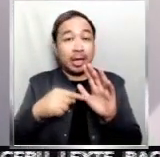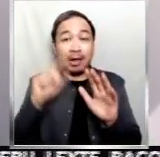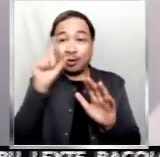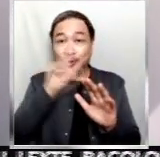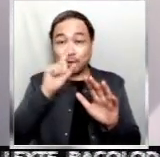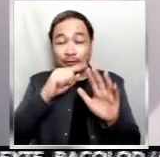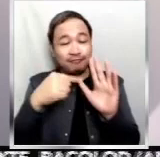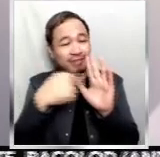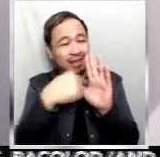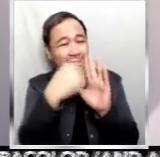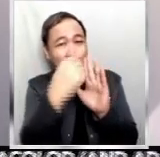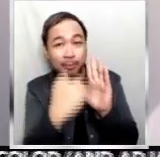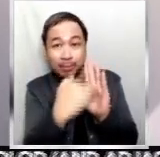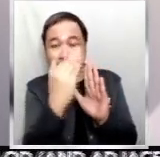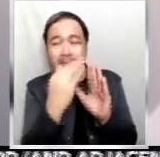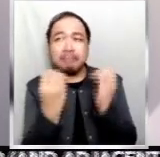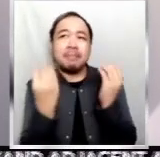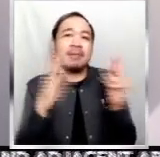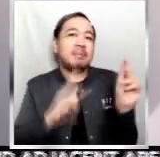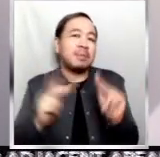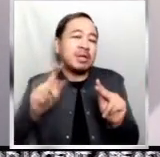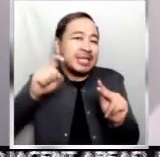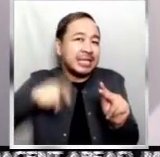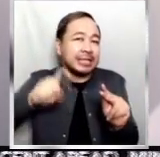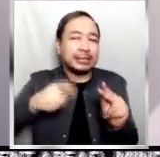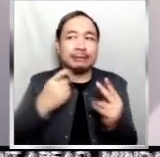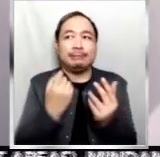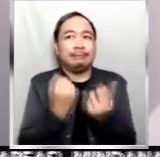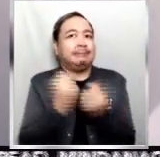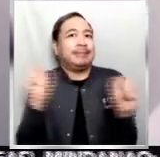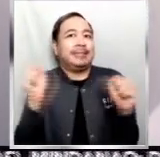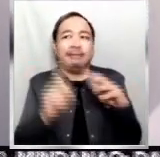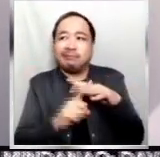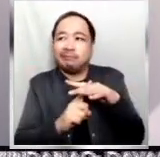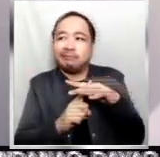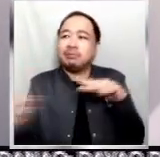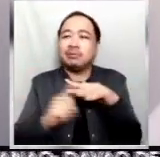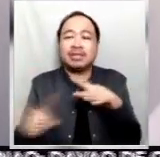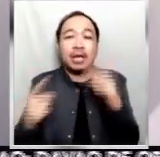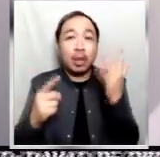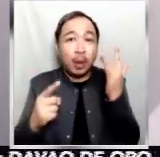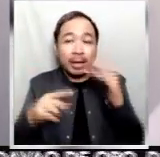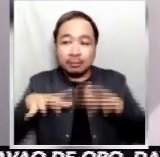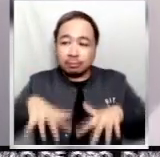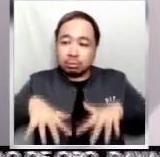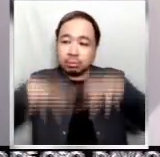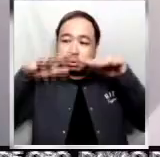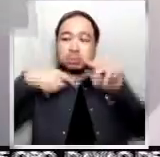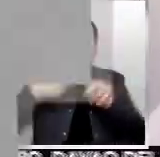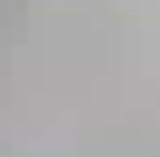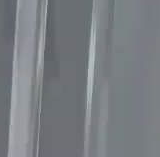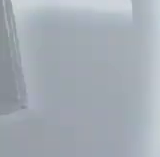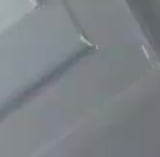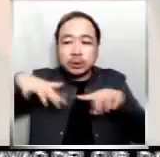lugar ang kinailangang ilikas dahil sa baha at pagguho ng lupa. Nakatutok si Sandra